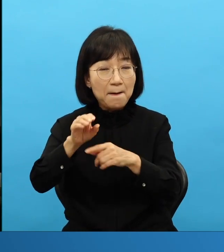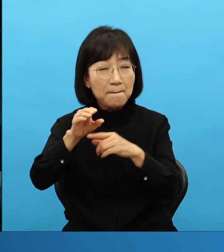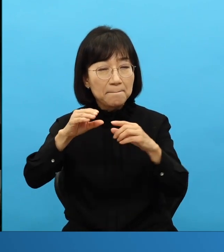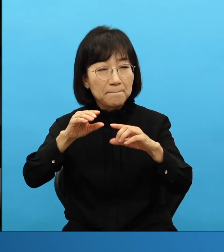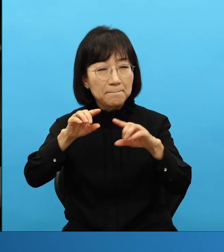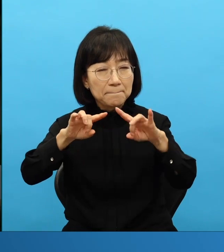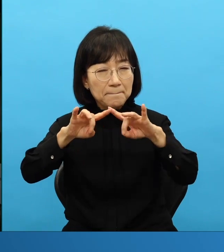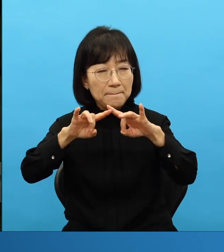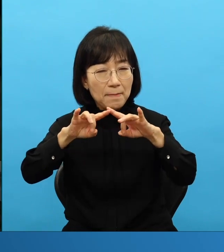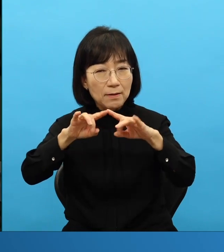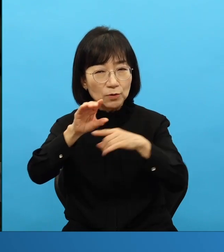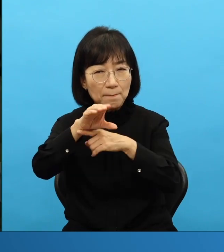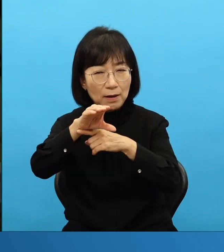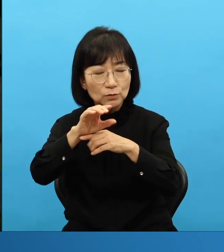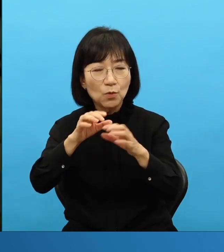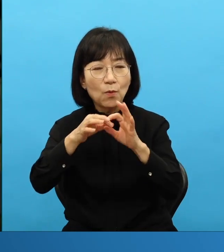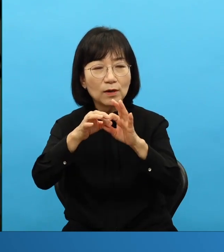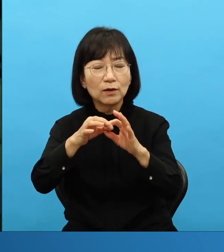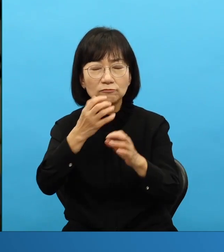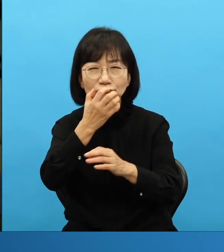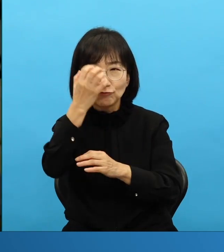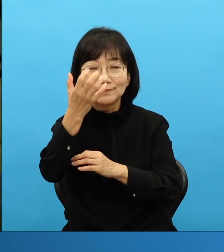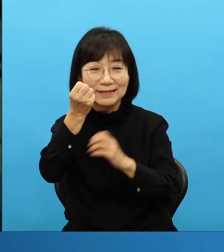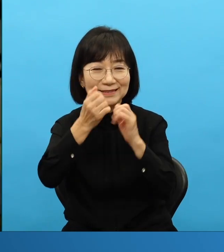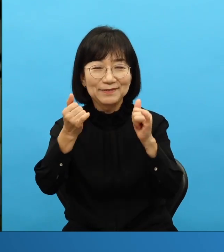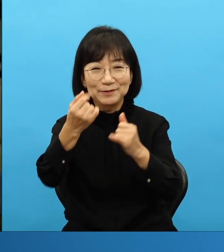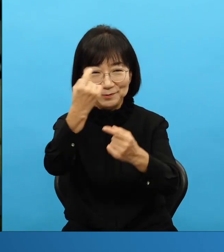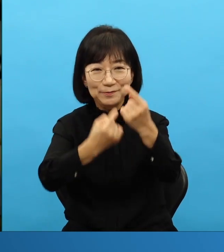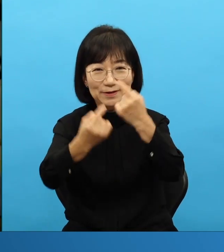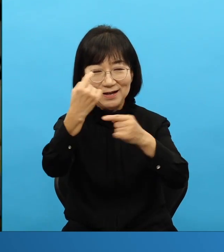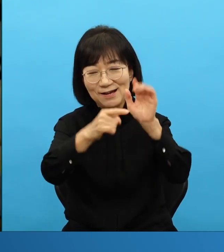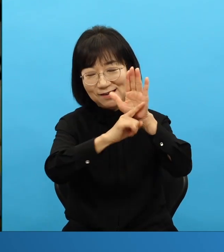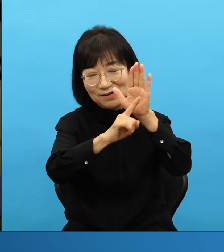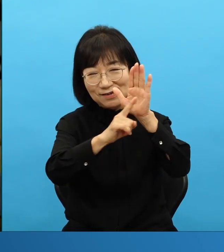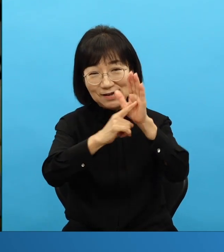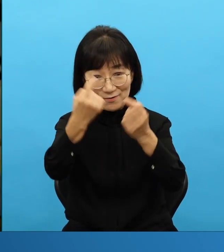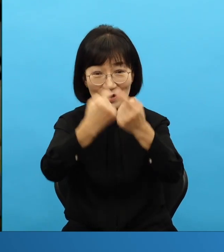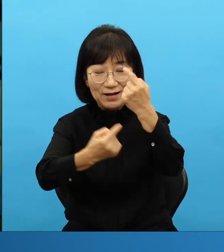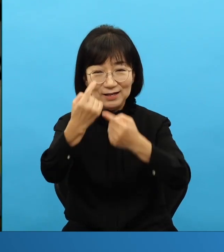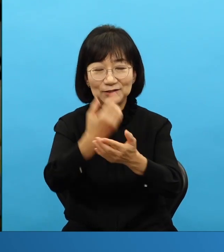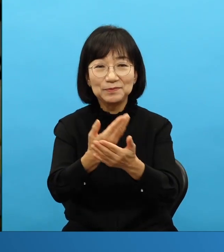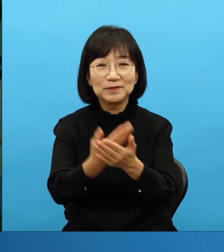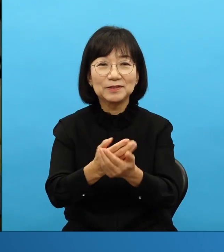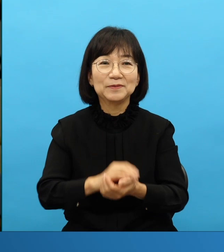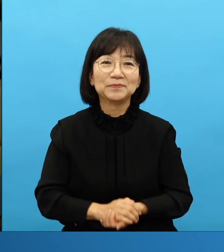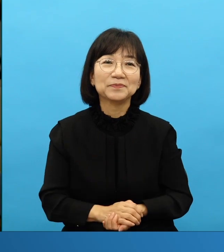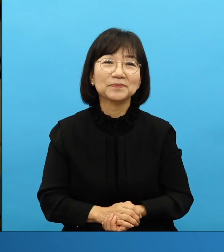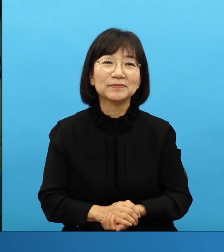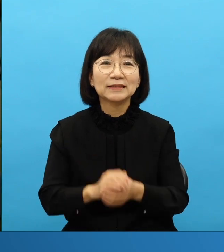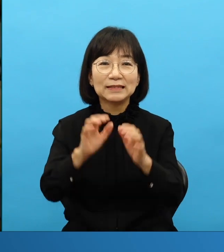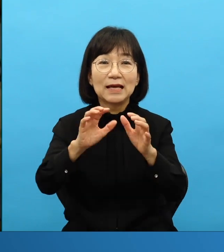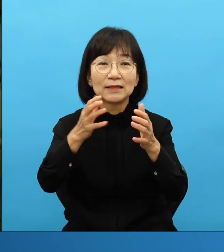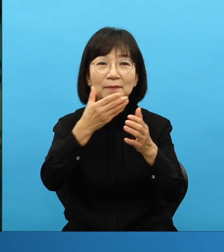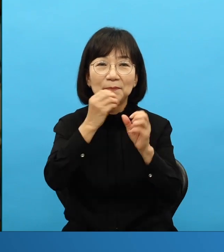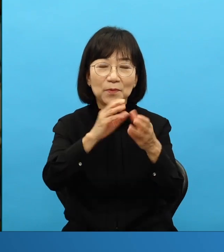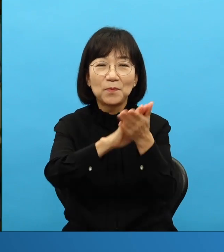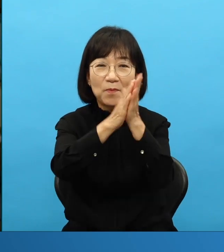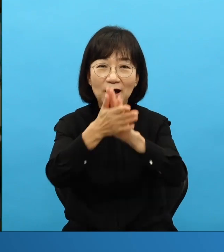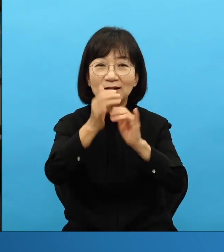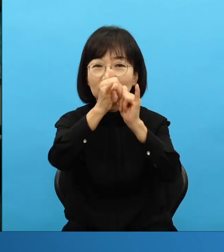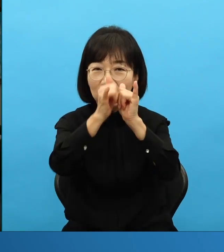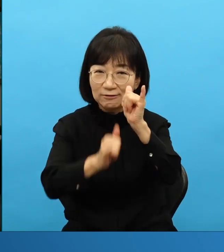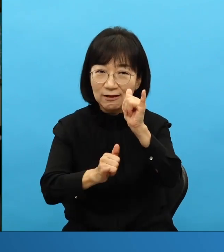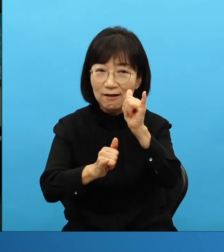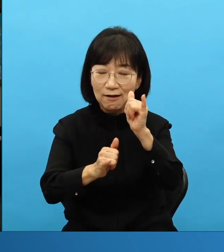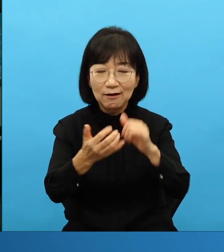랩런트들이 있다면 믿음으로 도전하십시오. 세계복음화의 역사와 랩런트 운동의 흐름을 함께 나누고 남기고 증가하고 전달하는 중요한